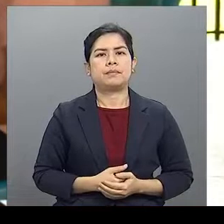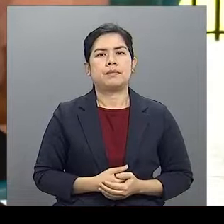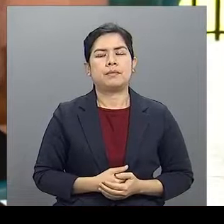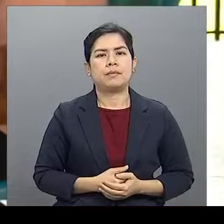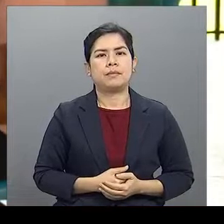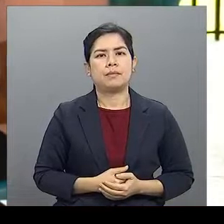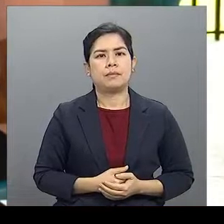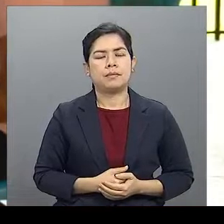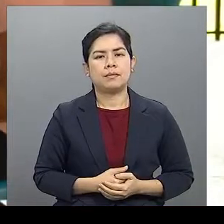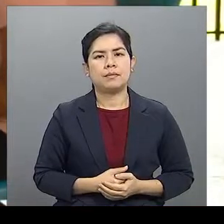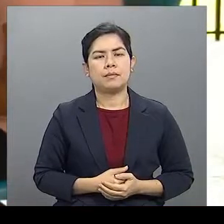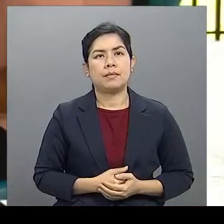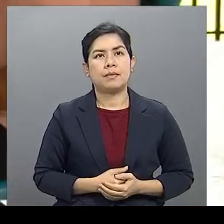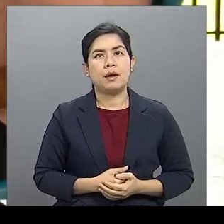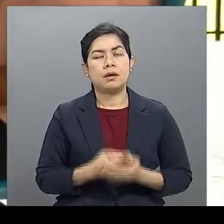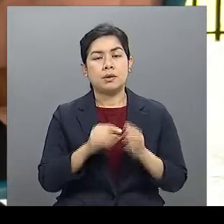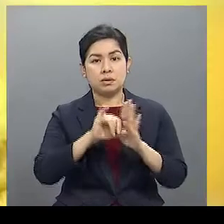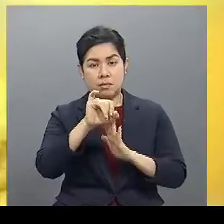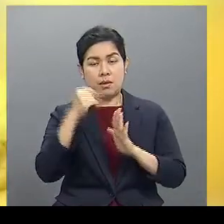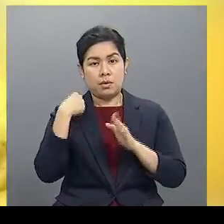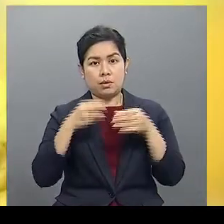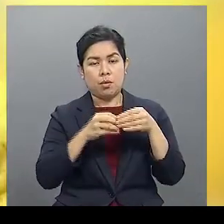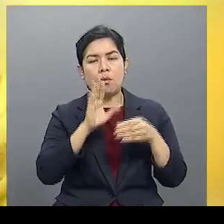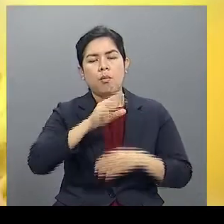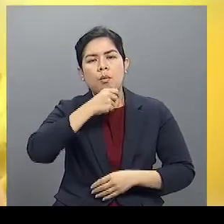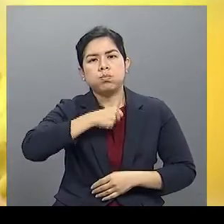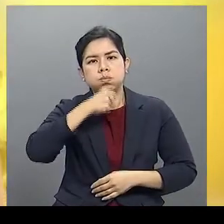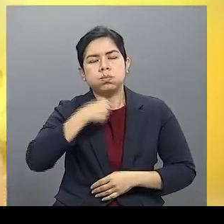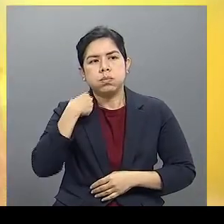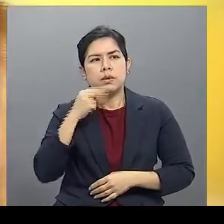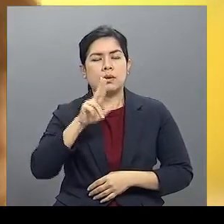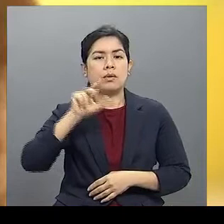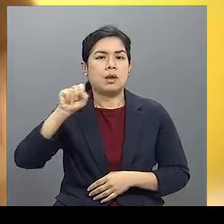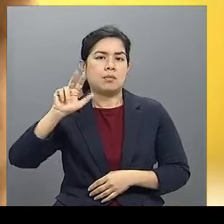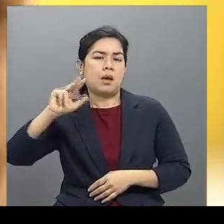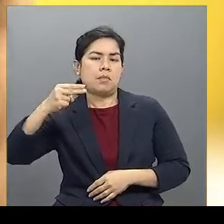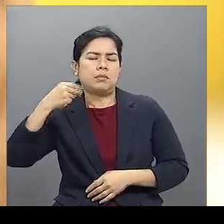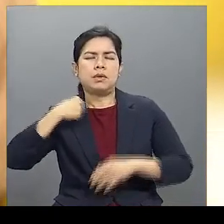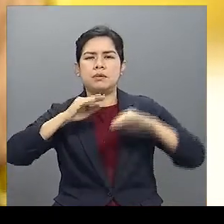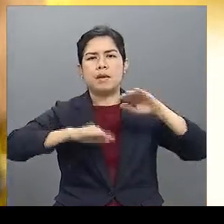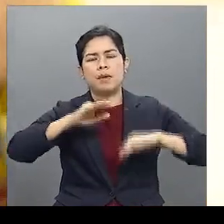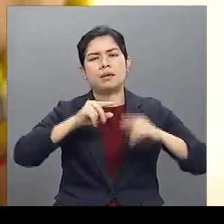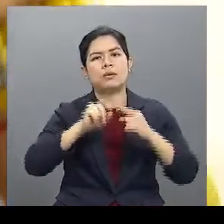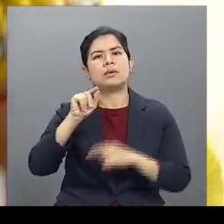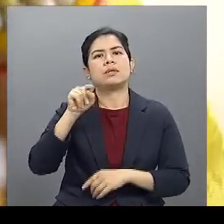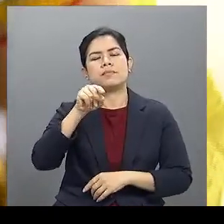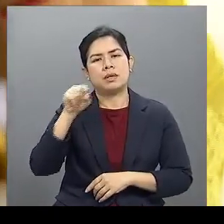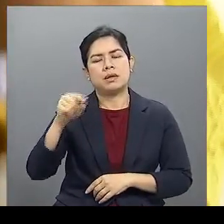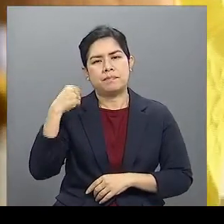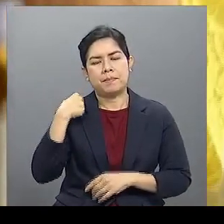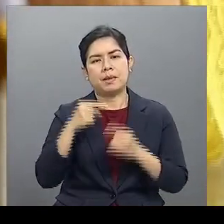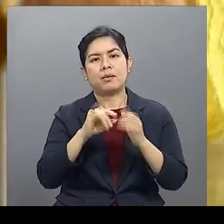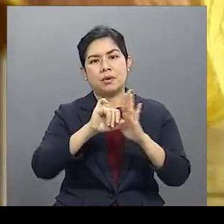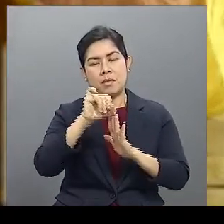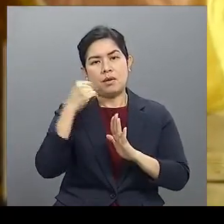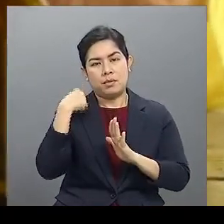จังหวัดเชียงใหม่มีผู้สูงอายุกว่า 330,000 คนหรือ20%ของประชากรถือเป็นจังหวัดที่มีจำนวนผู้สูงอายุม